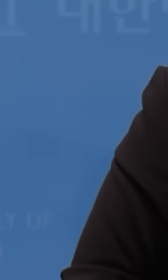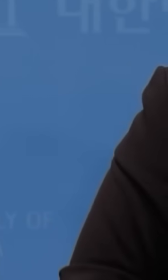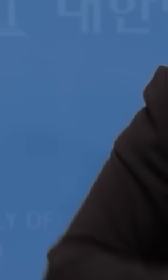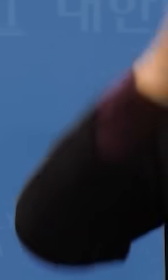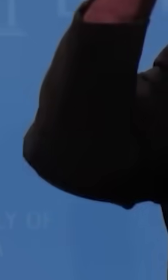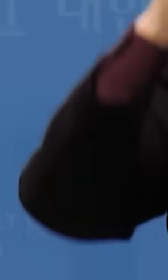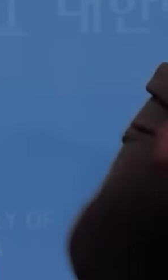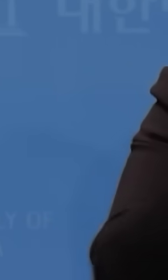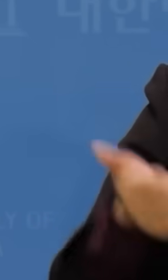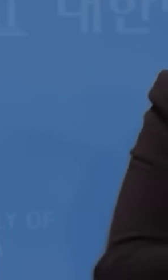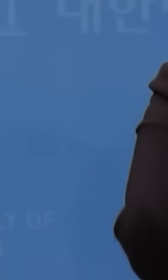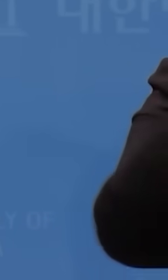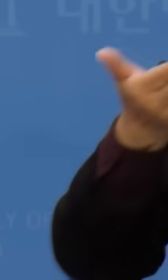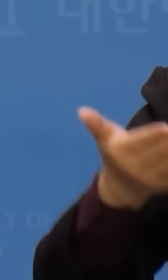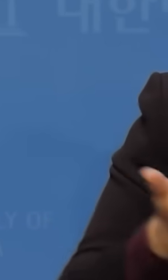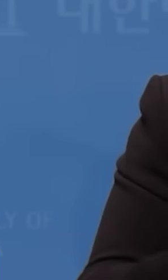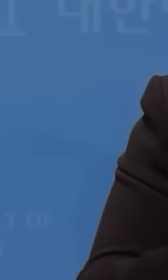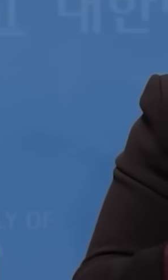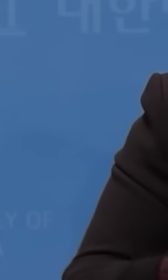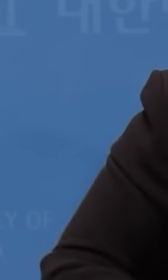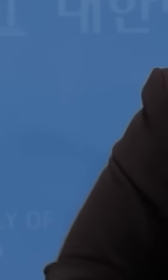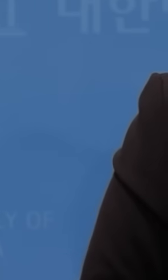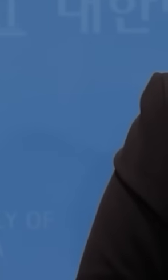대한민국 국민 여러분,